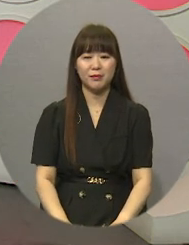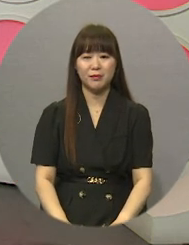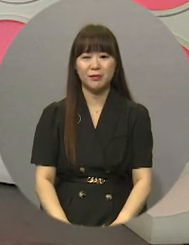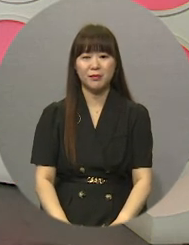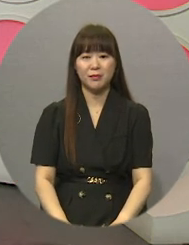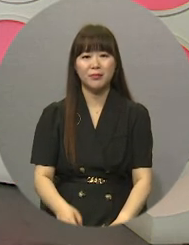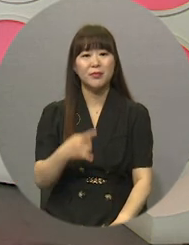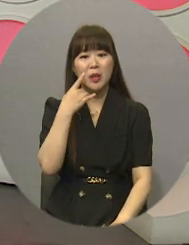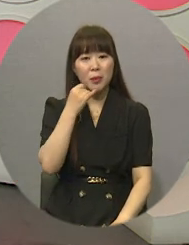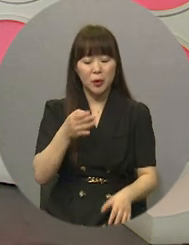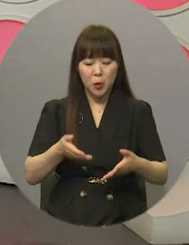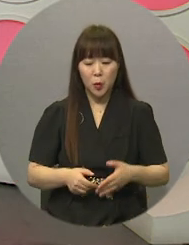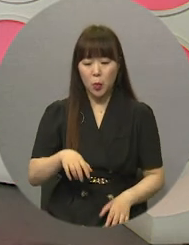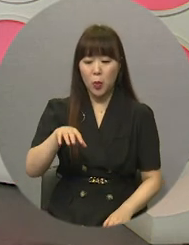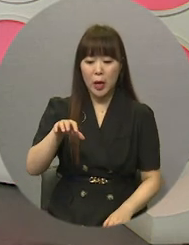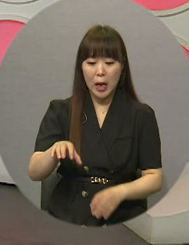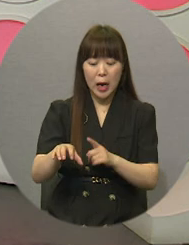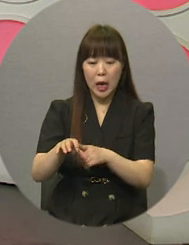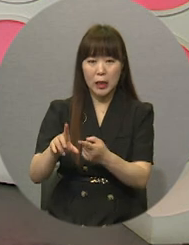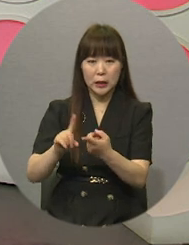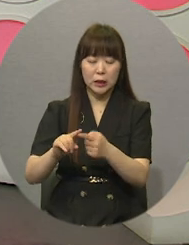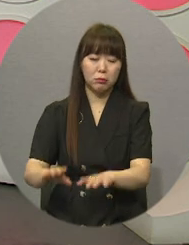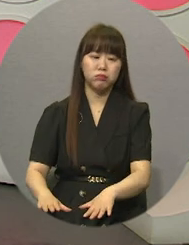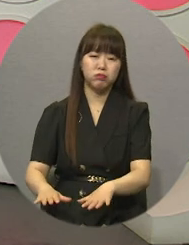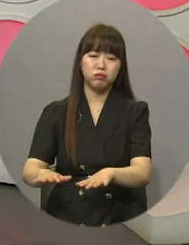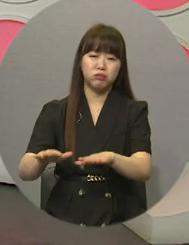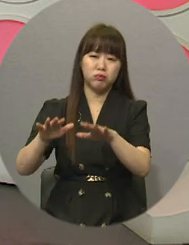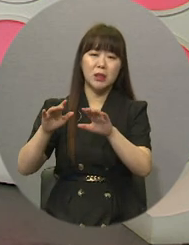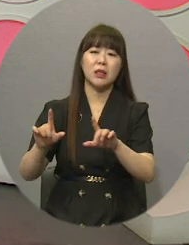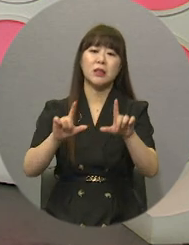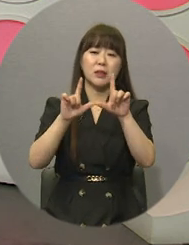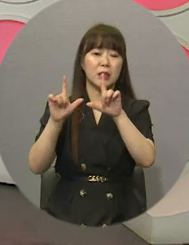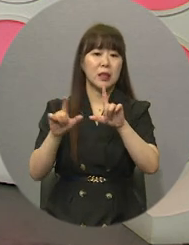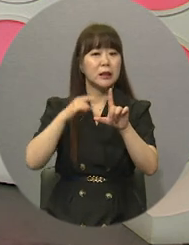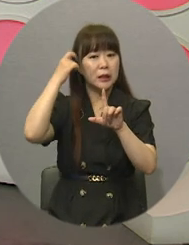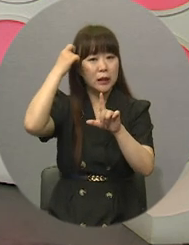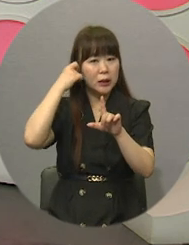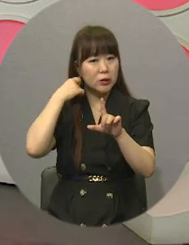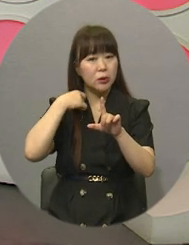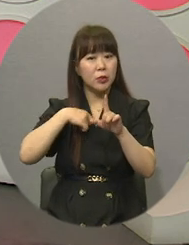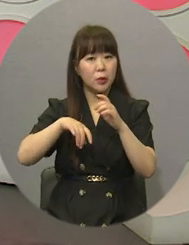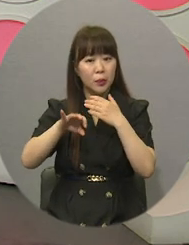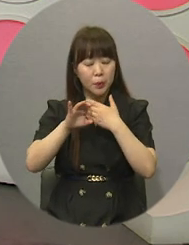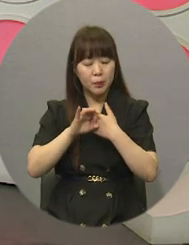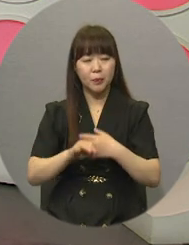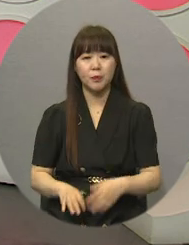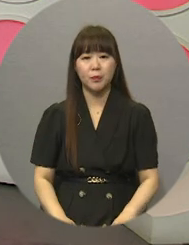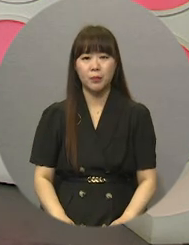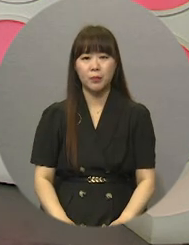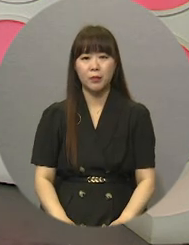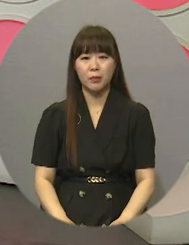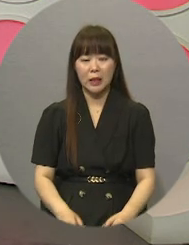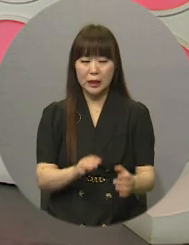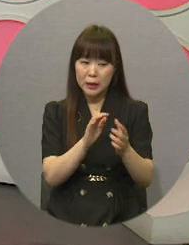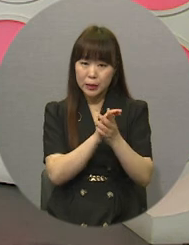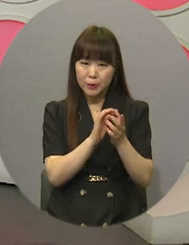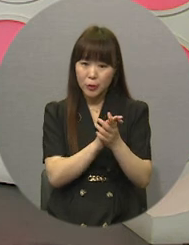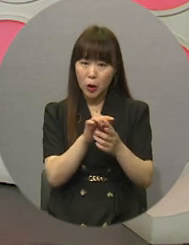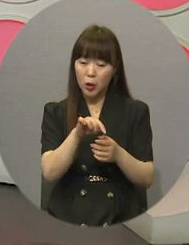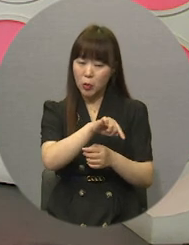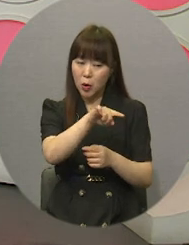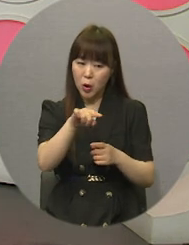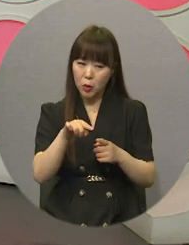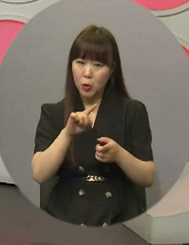같은 경우는 고향에서 안 떠나고 계시는 것 같아요. 계속. 왜냐면, 그 친구들하고 그래도